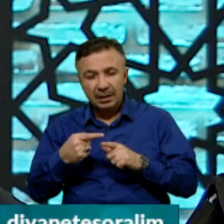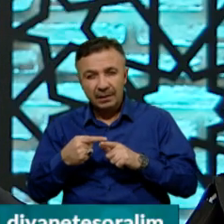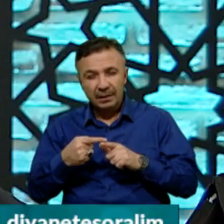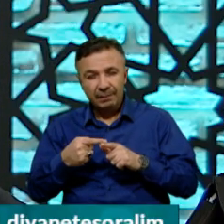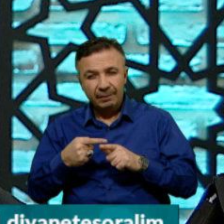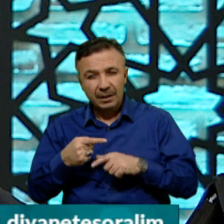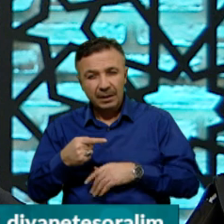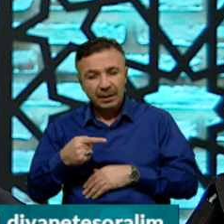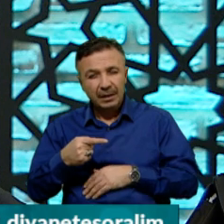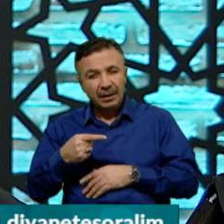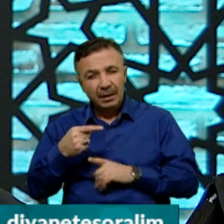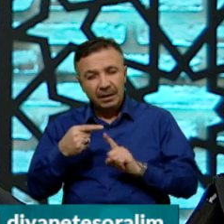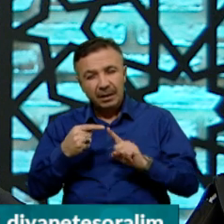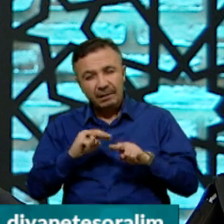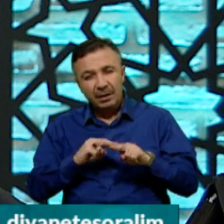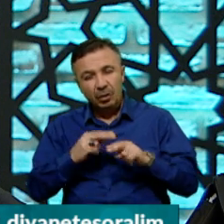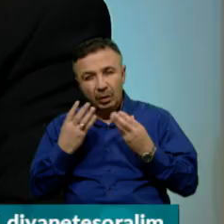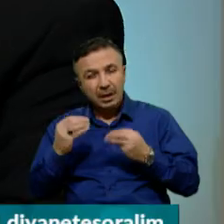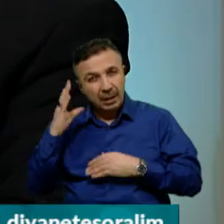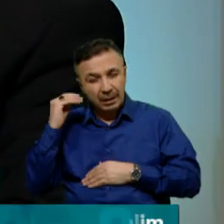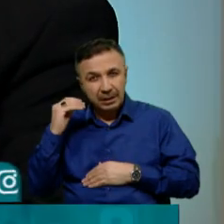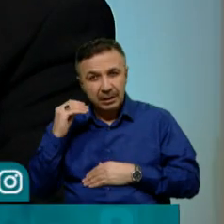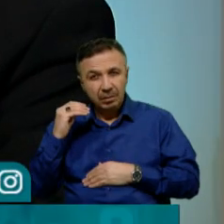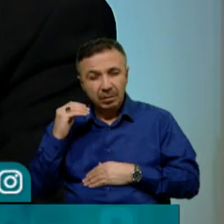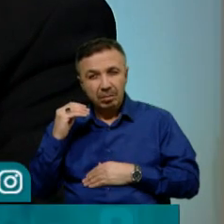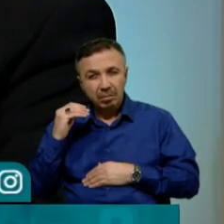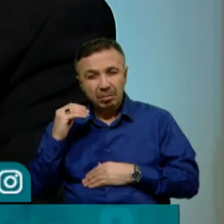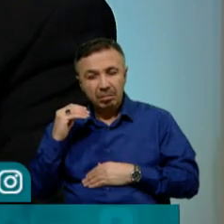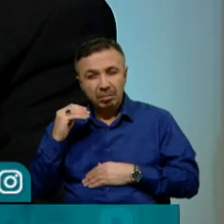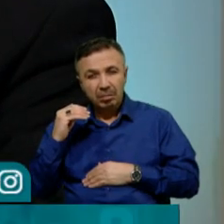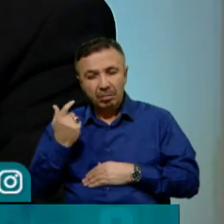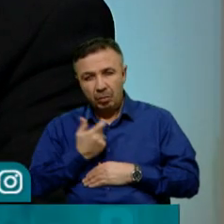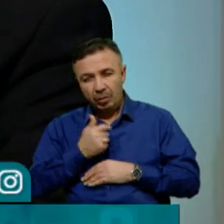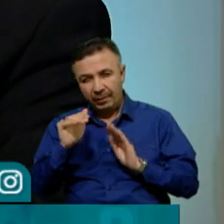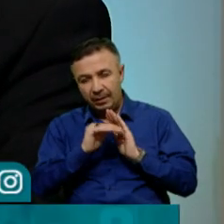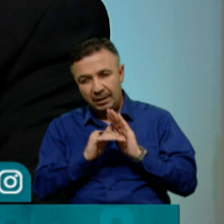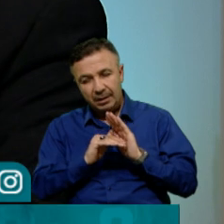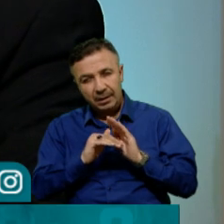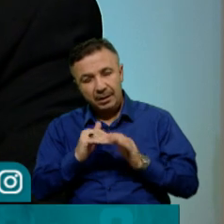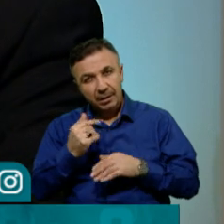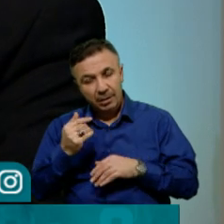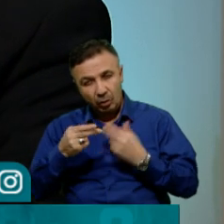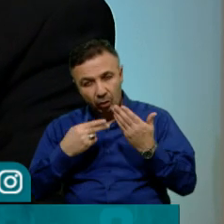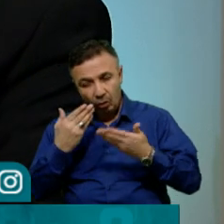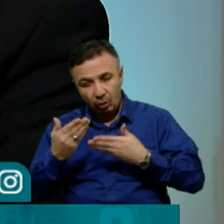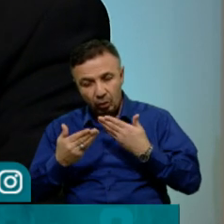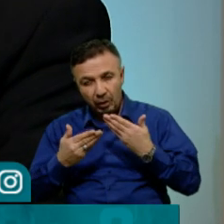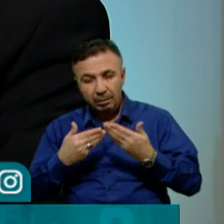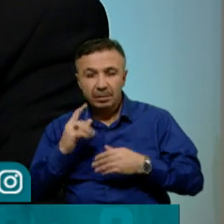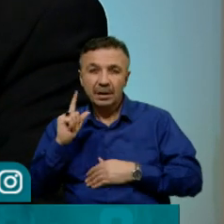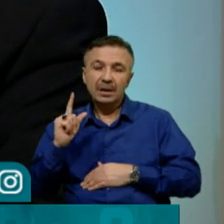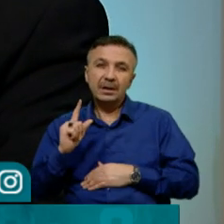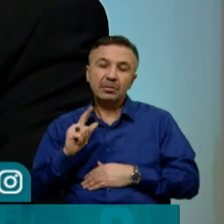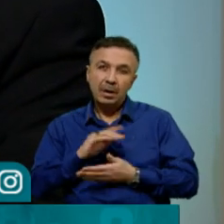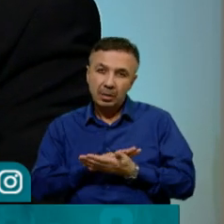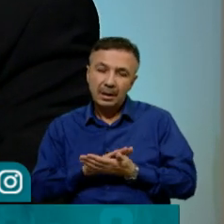kardeşim lütfen Biz hani o ölçüler içerisinde konuşmak konuşmamız gerekir u şöyle bir Düzeltme yaparak devam